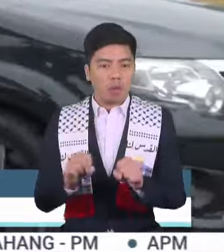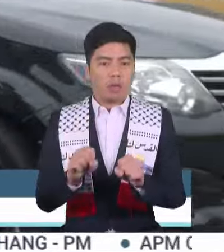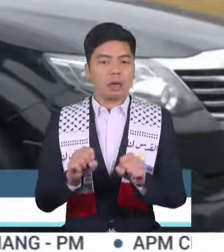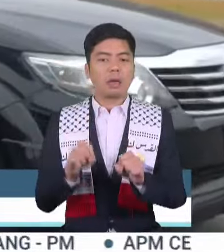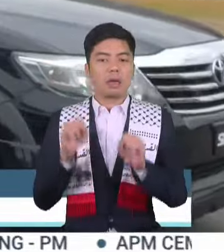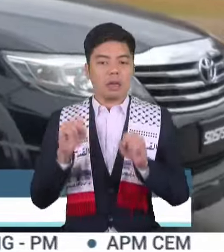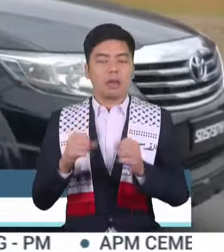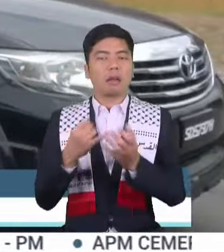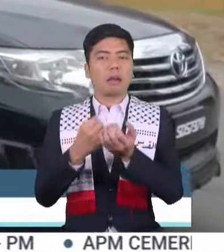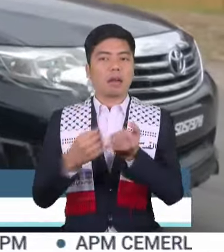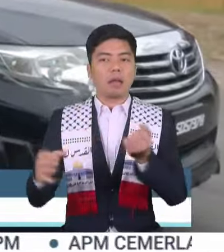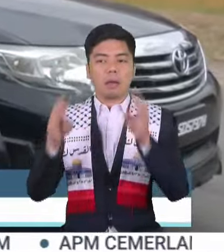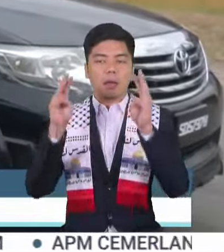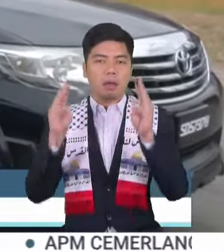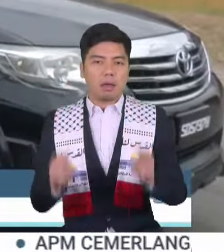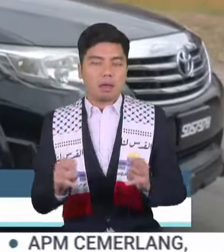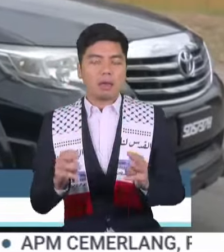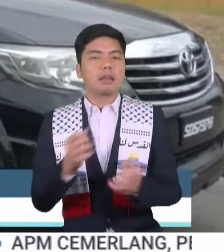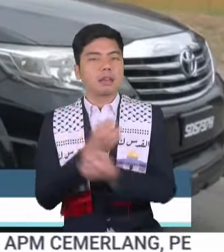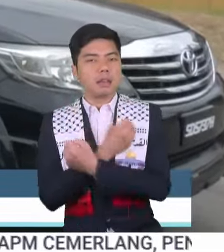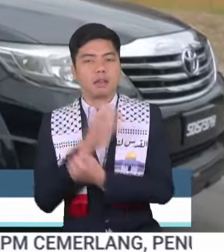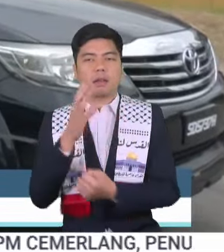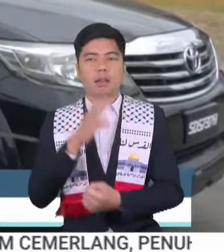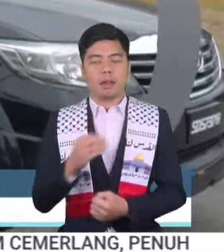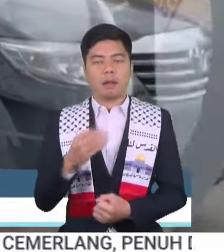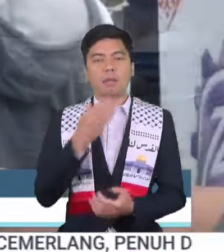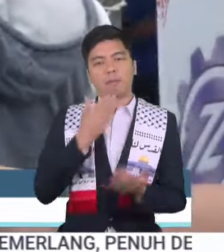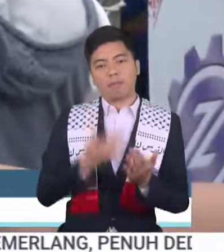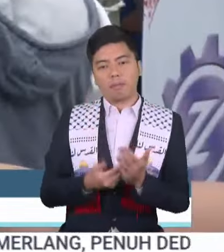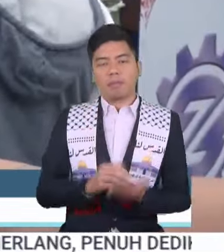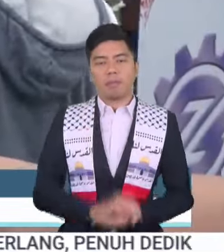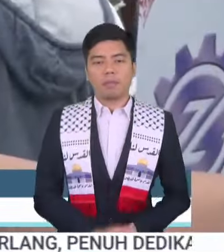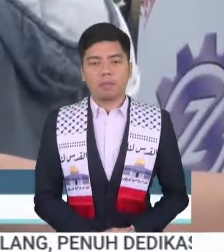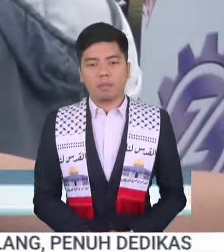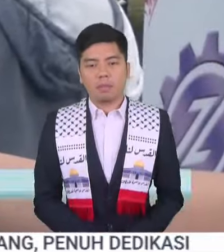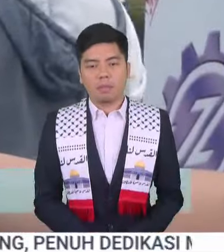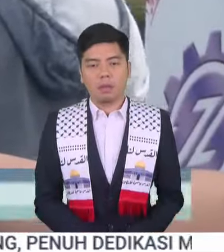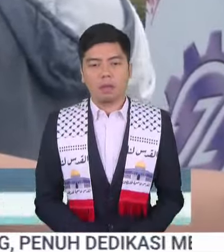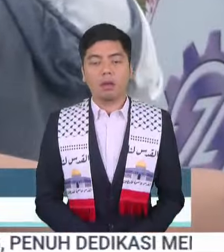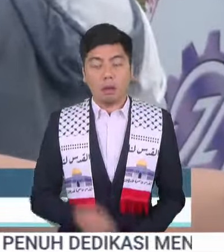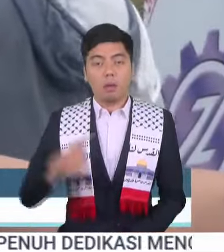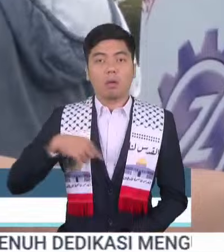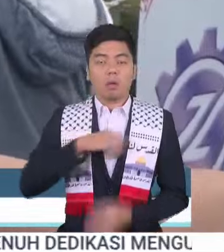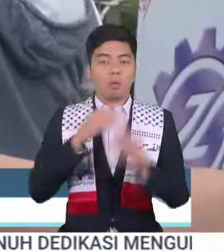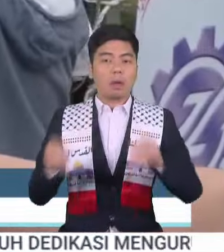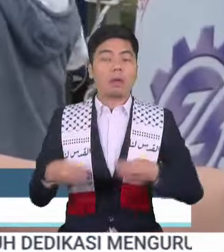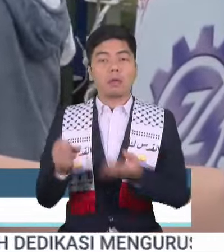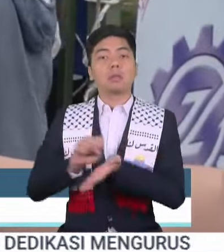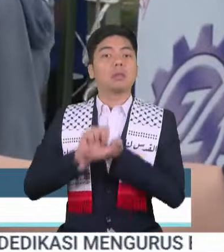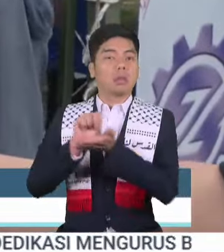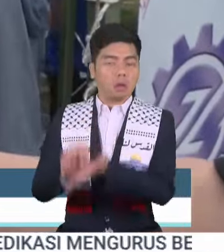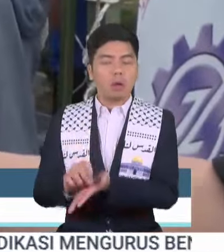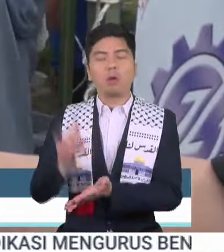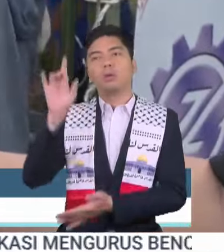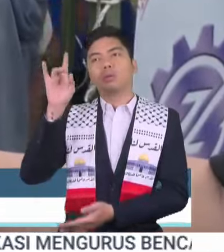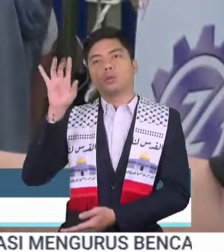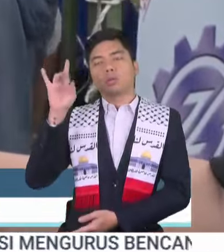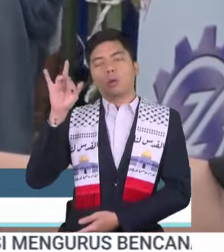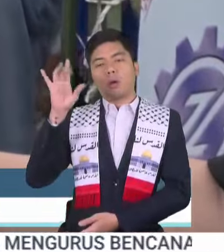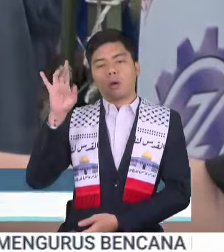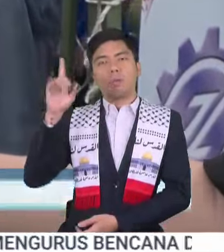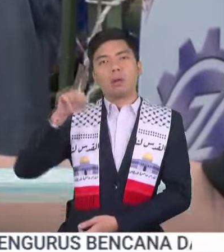masyarakat penyayang dan prihatin. Sebetulnya dia sudah bagi sedekah kan, syukurlah dari Allah